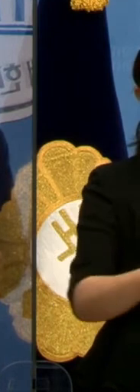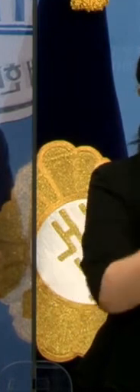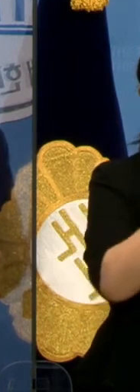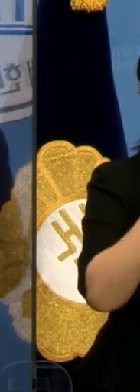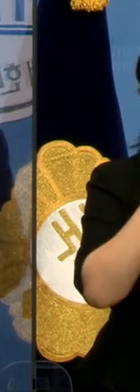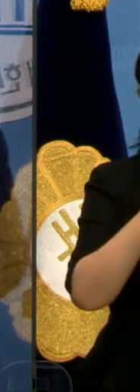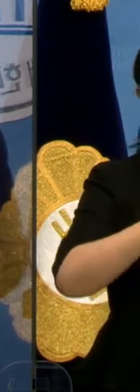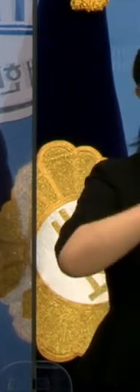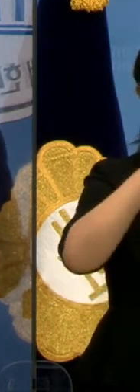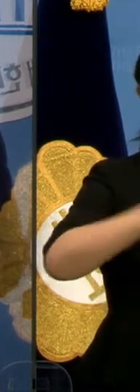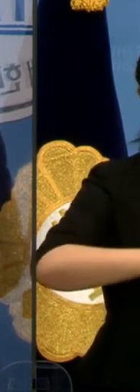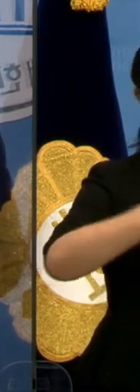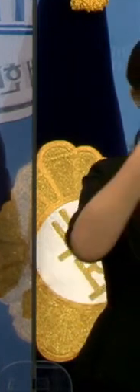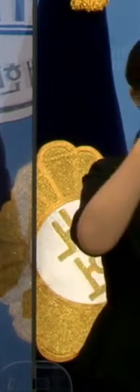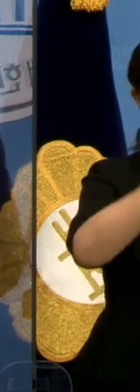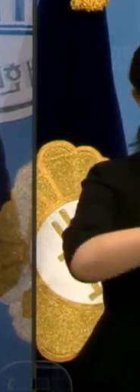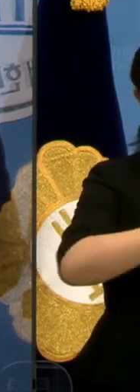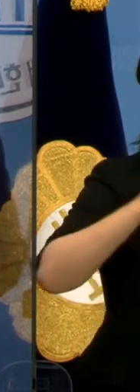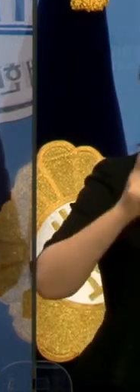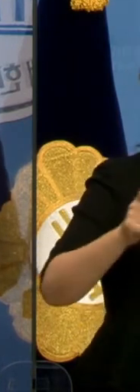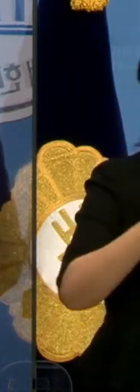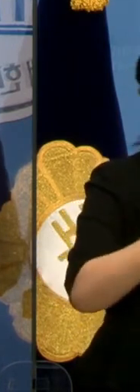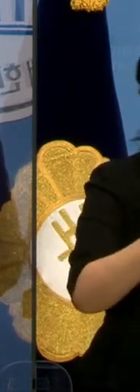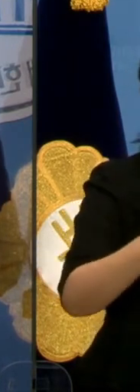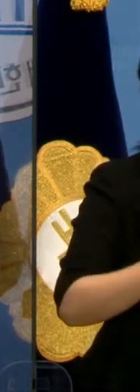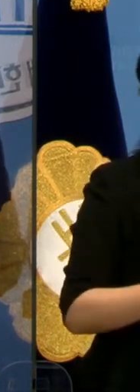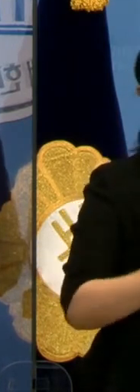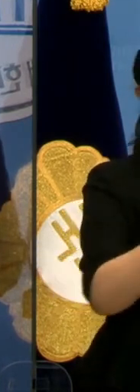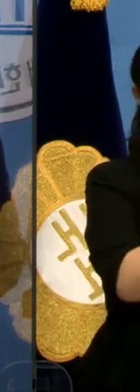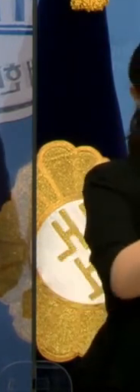나오는 택지와 유효토지를